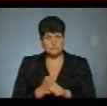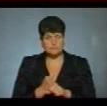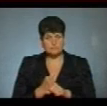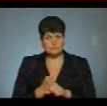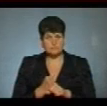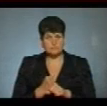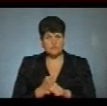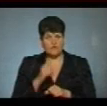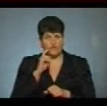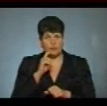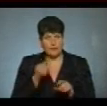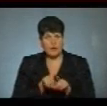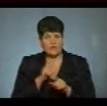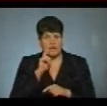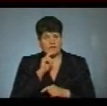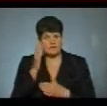оцю Вінницьку,